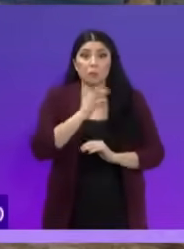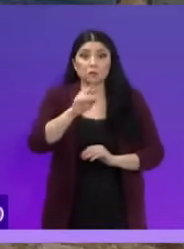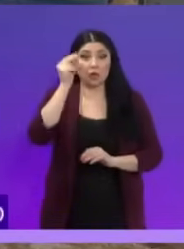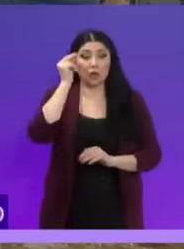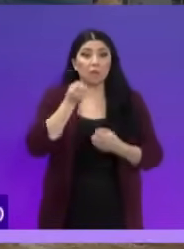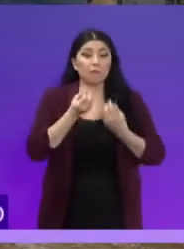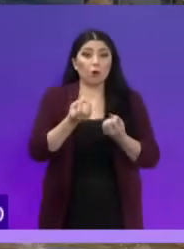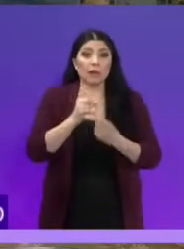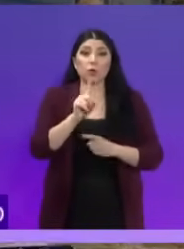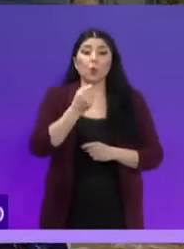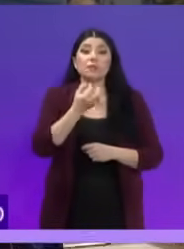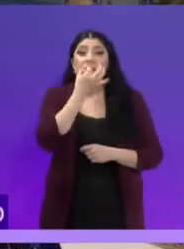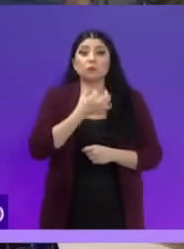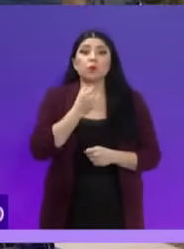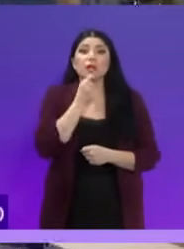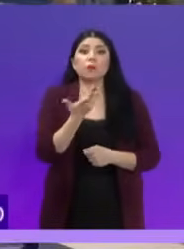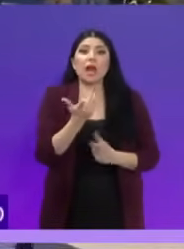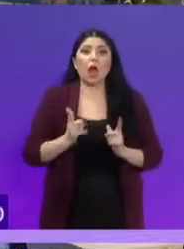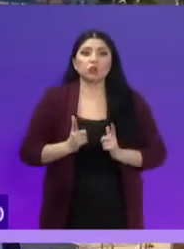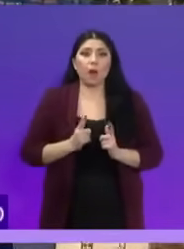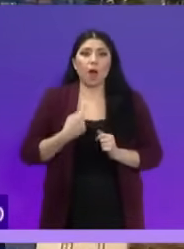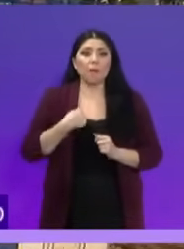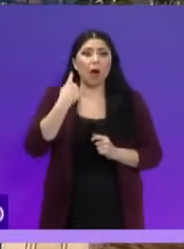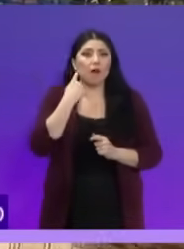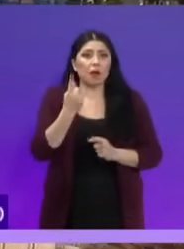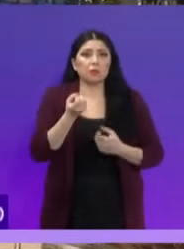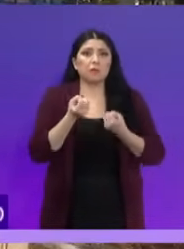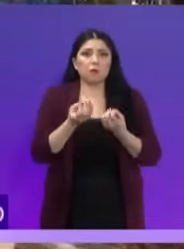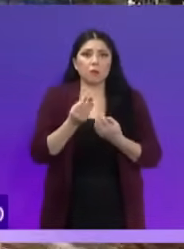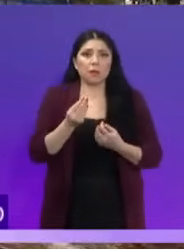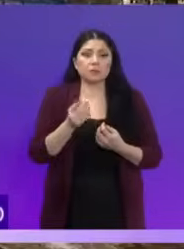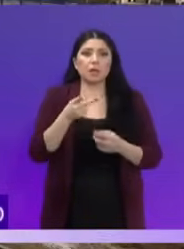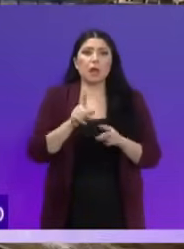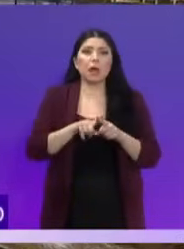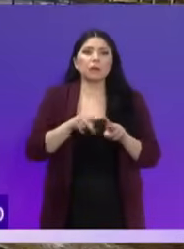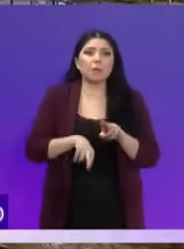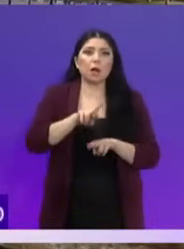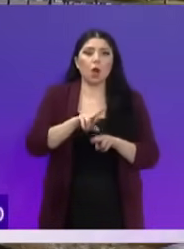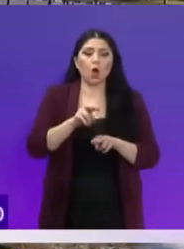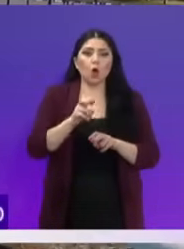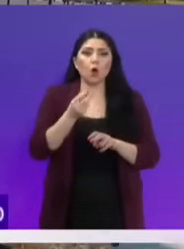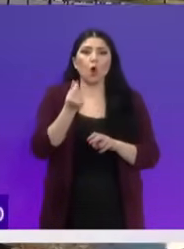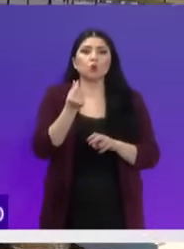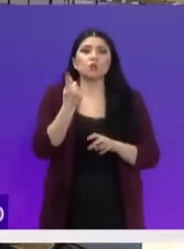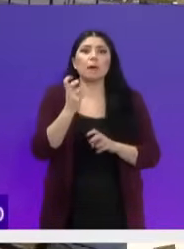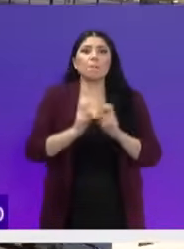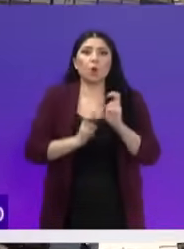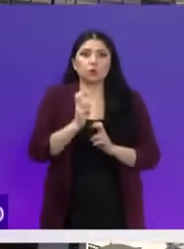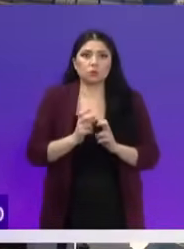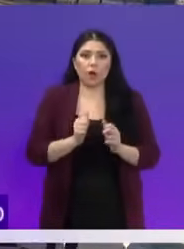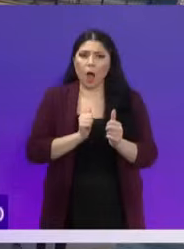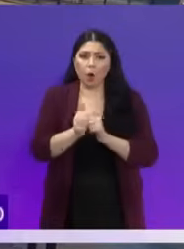dacă nu am primit răspunsurile pe care le-am așteptat, am primit aceste vești de mărirea costurilor de producție, care ele au venit